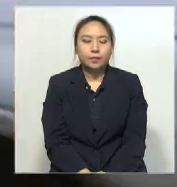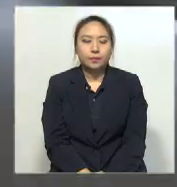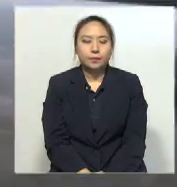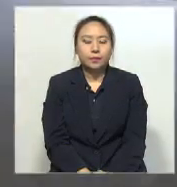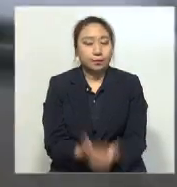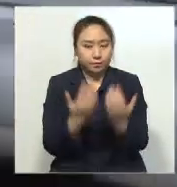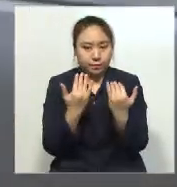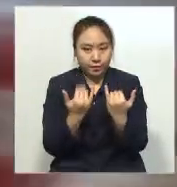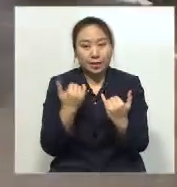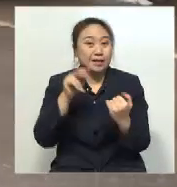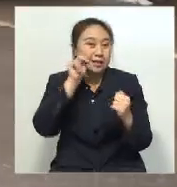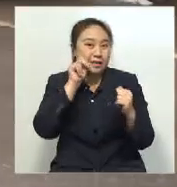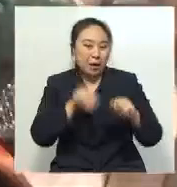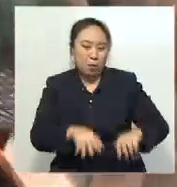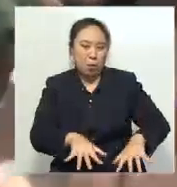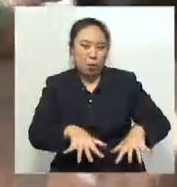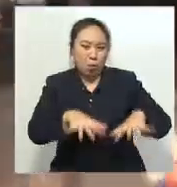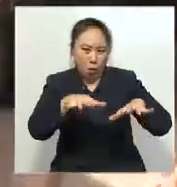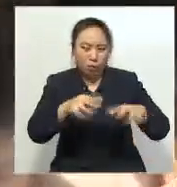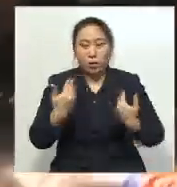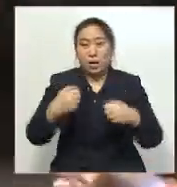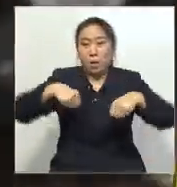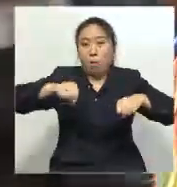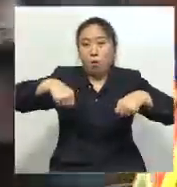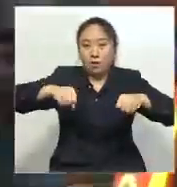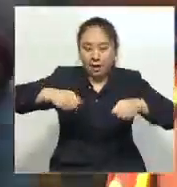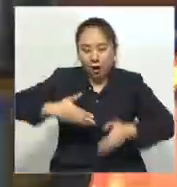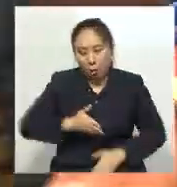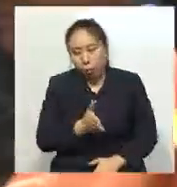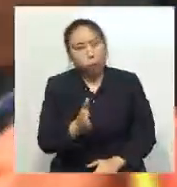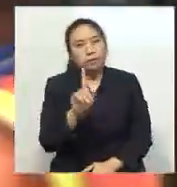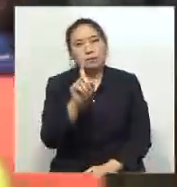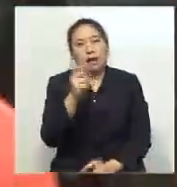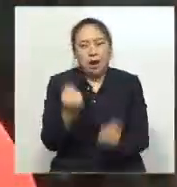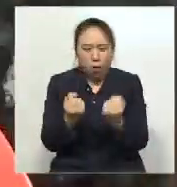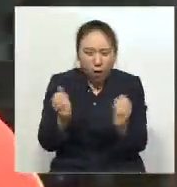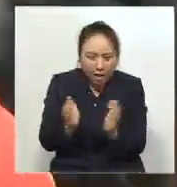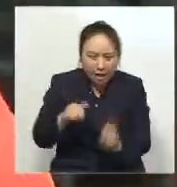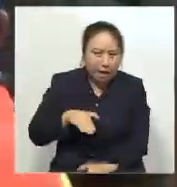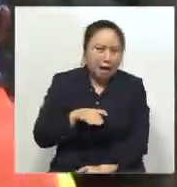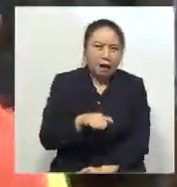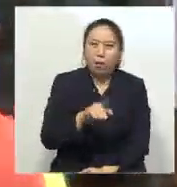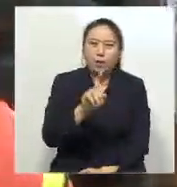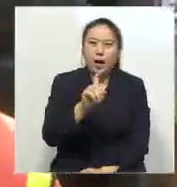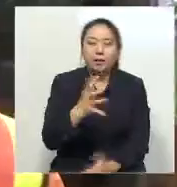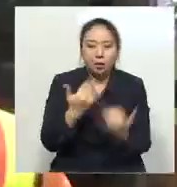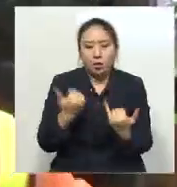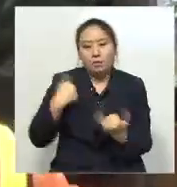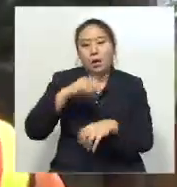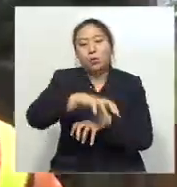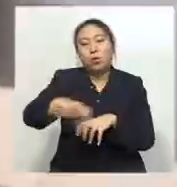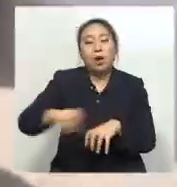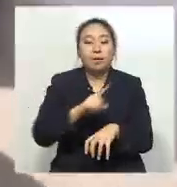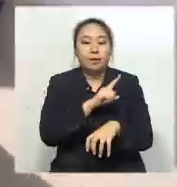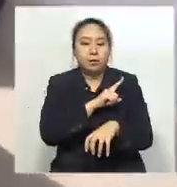สำหรับพื้นที่ที่มีน้ำท่วมสูงจนรถจักรยานยนต์หรือว่ารถเล็กไม่สามารถสัญจรผ่านได้นะคะเบื้องต้นก็ได้มีหน่วยงานที่